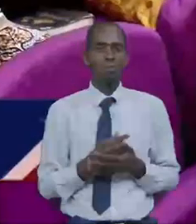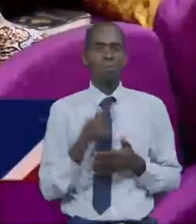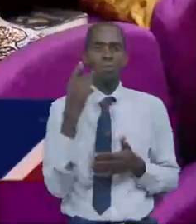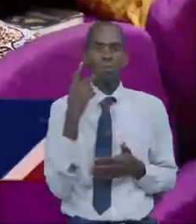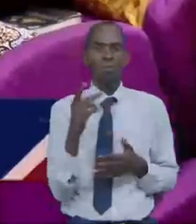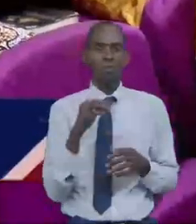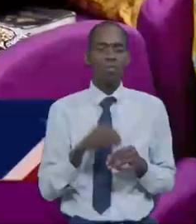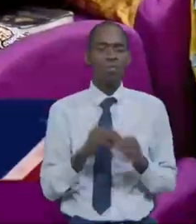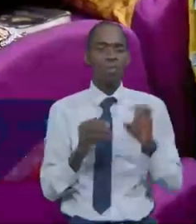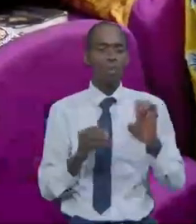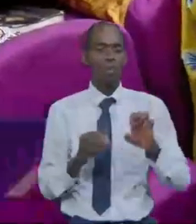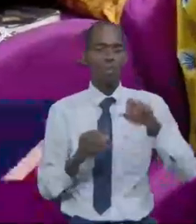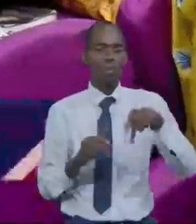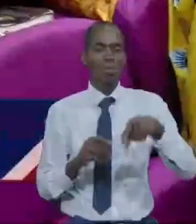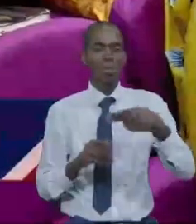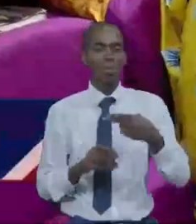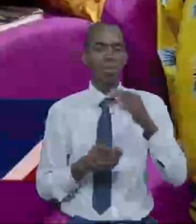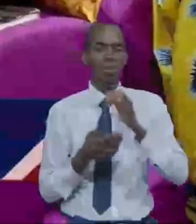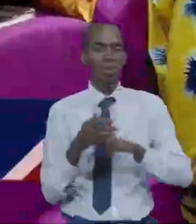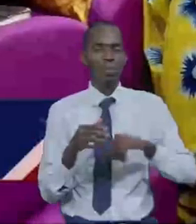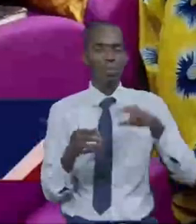Nous allons aux Éphésiens 5.